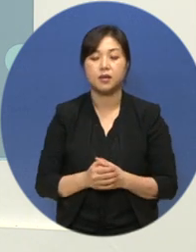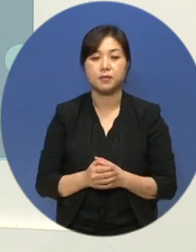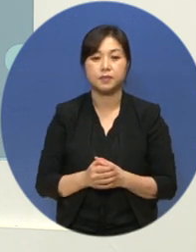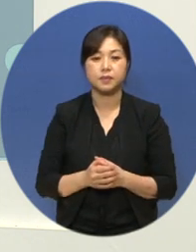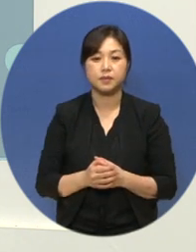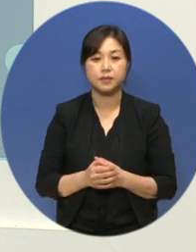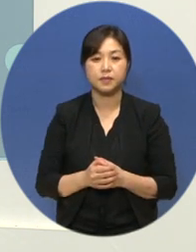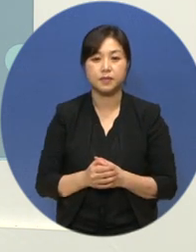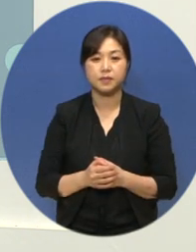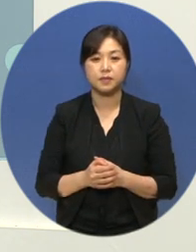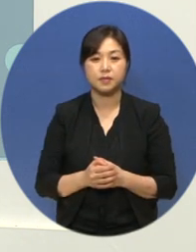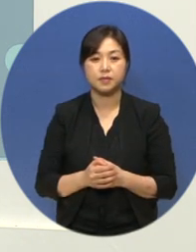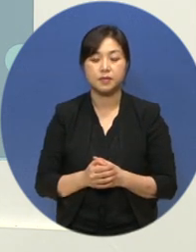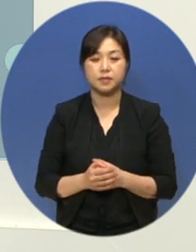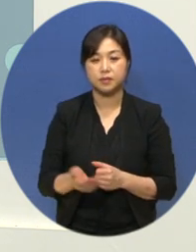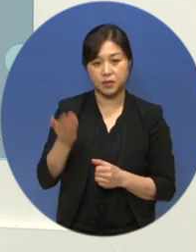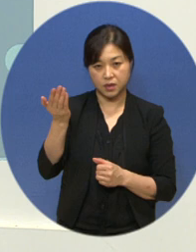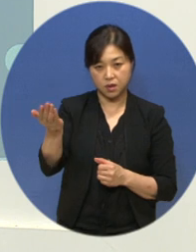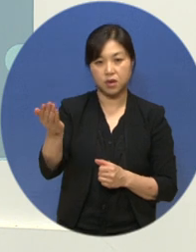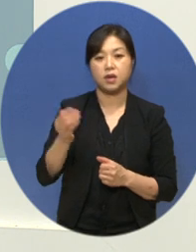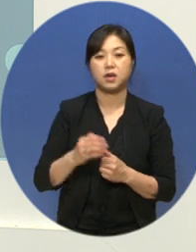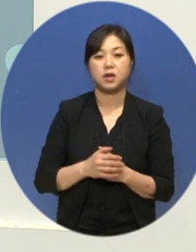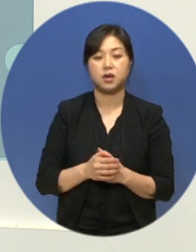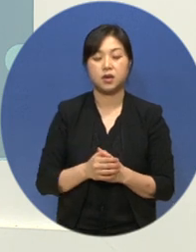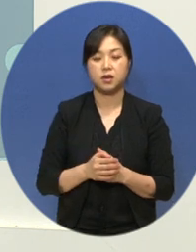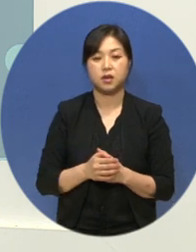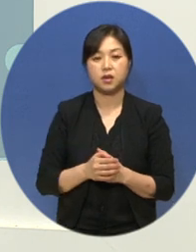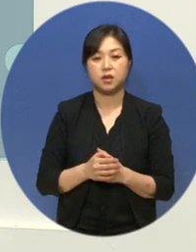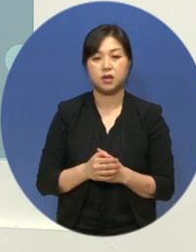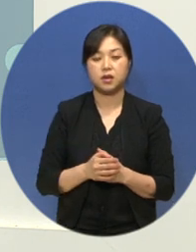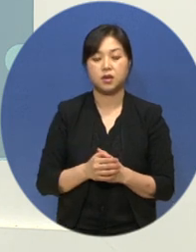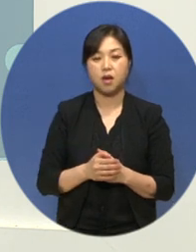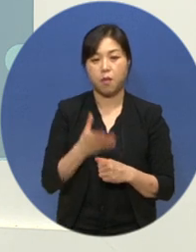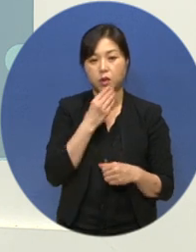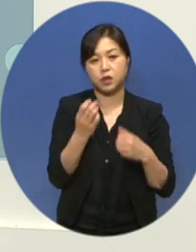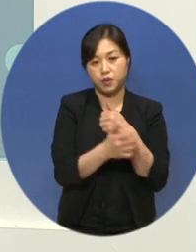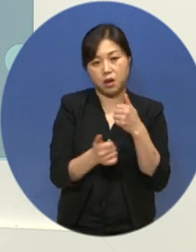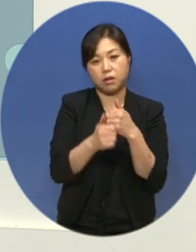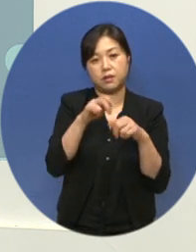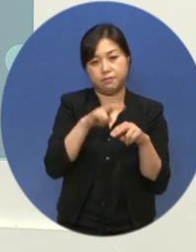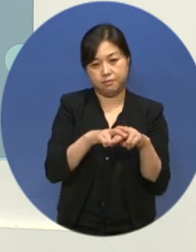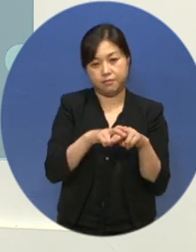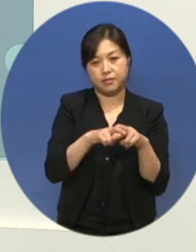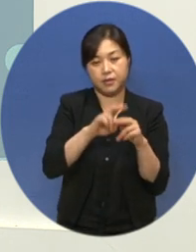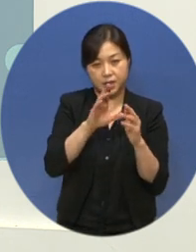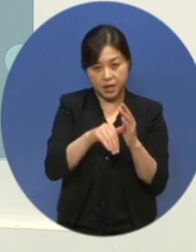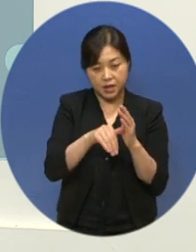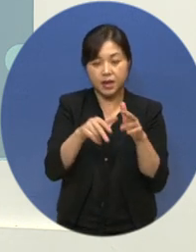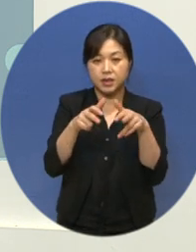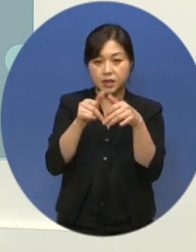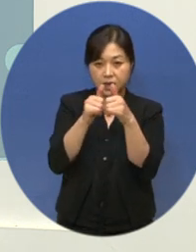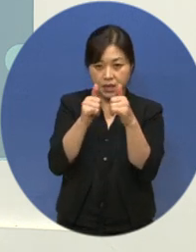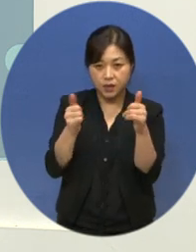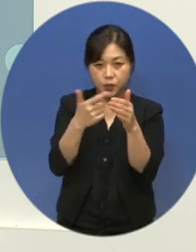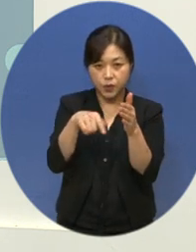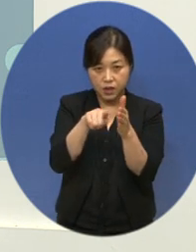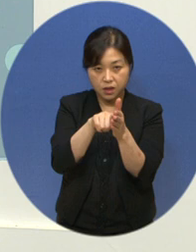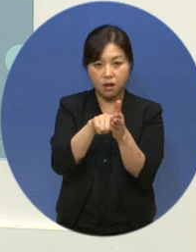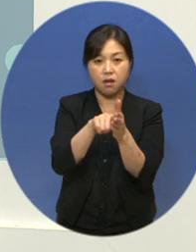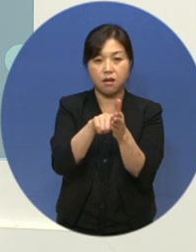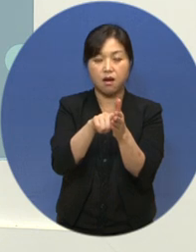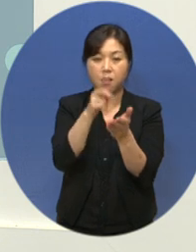있어요 네 그렇습니다 예 양지사 키에서 그 당시에 가장 아내가 이 장애인들을 위해서 이